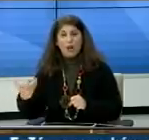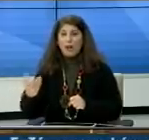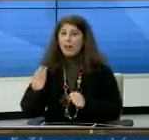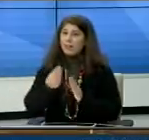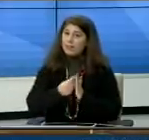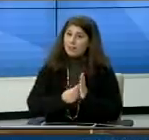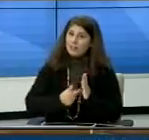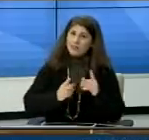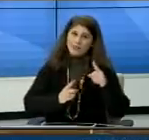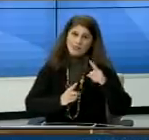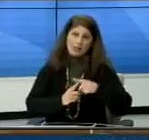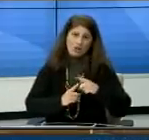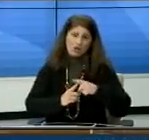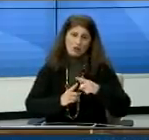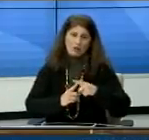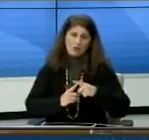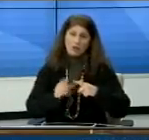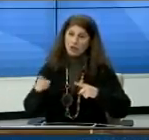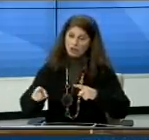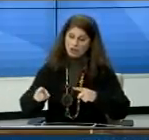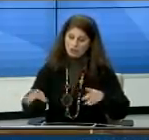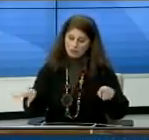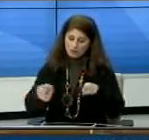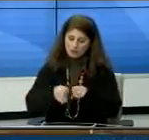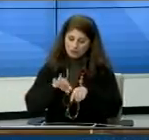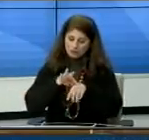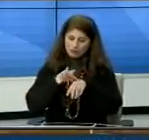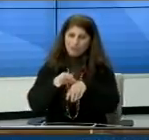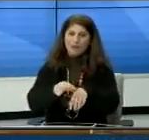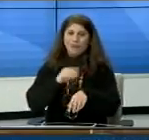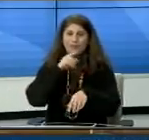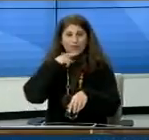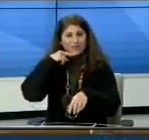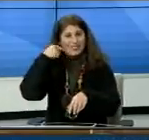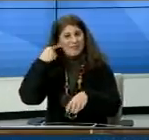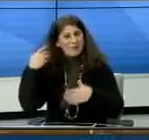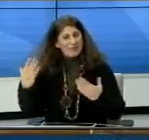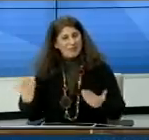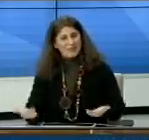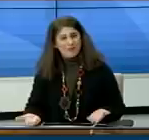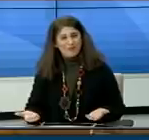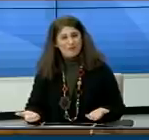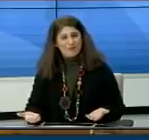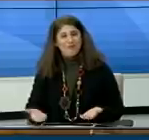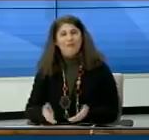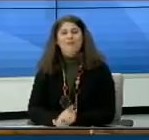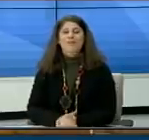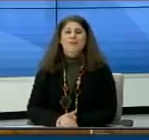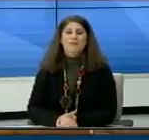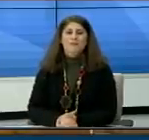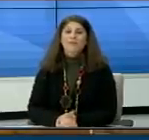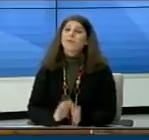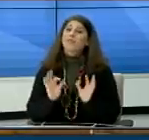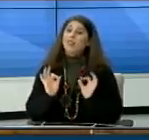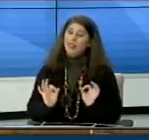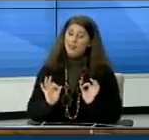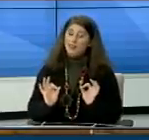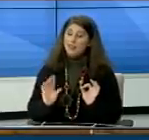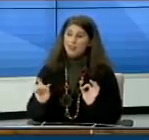αξία της τεχνολογίας, όταν αυτή συνοδεύεται από το χαμόγελο. Και προφανώς όχι από